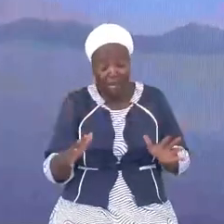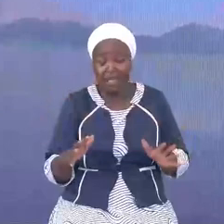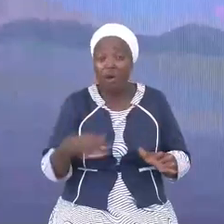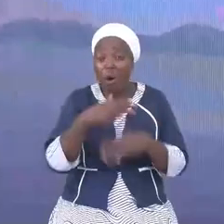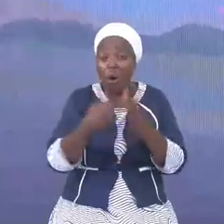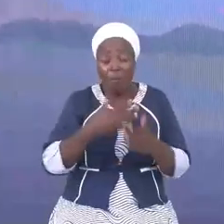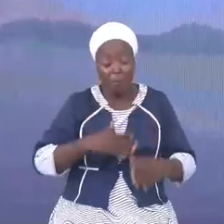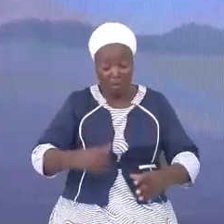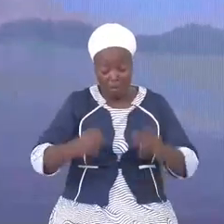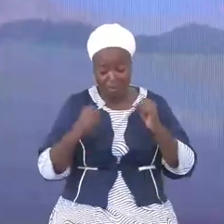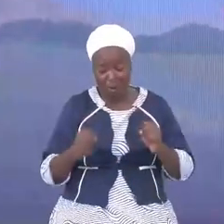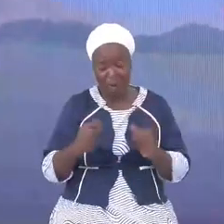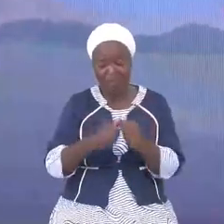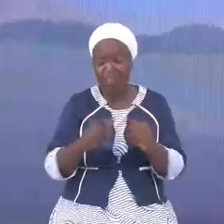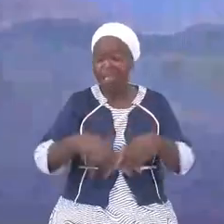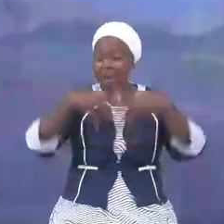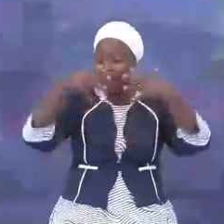puissance.